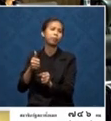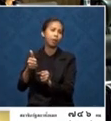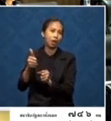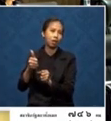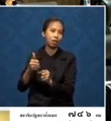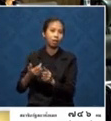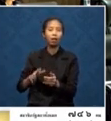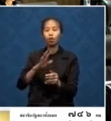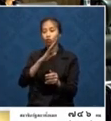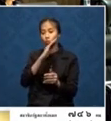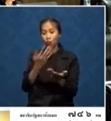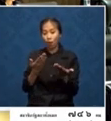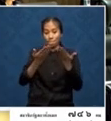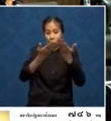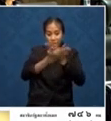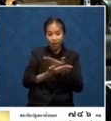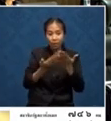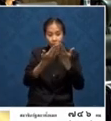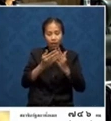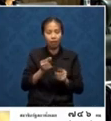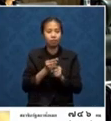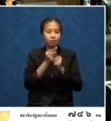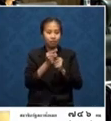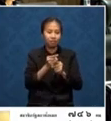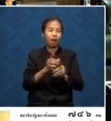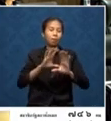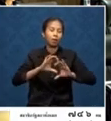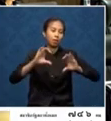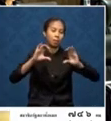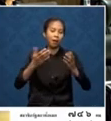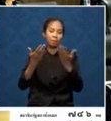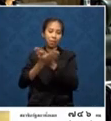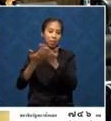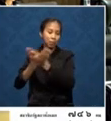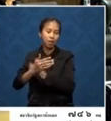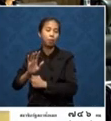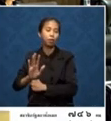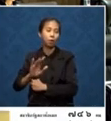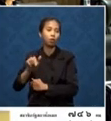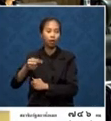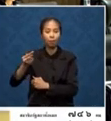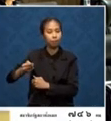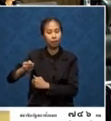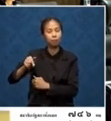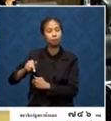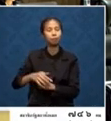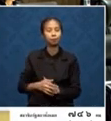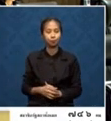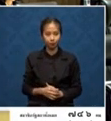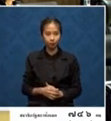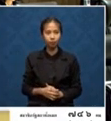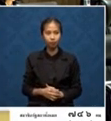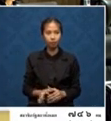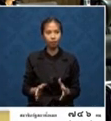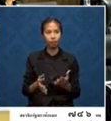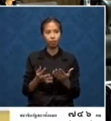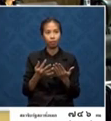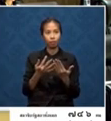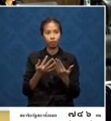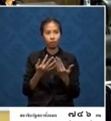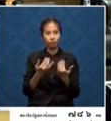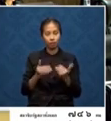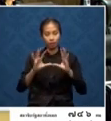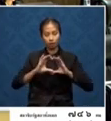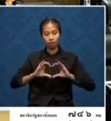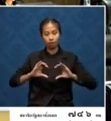านเปลี่ยนไปตามการเปลี่ยนแปลงทางการเมืองที่ผ่านมาค่ะท่านประธานที่เคารพค่ะนับแต่รัฐ